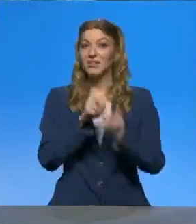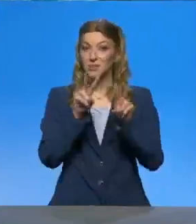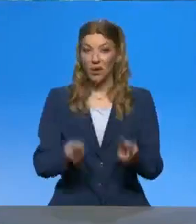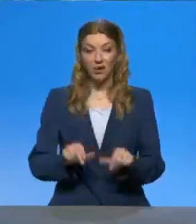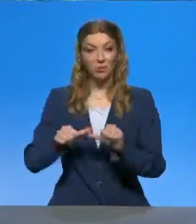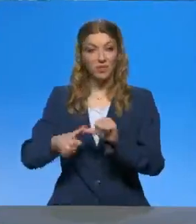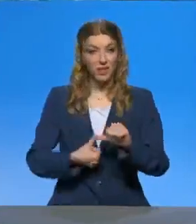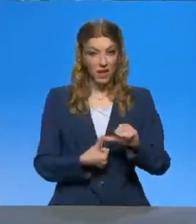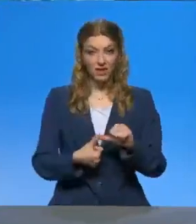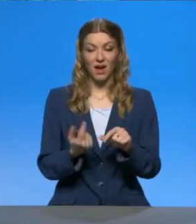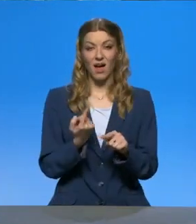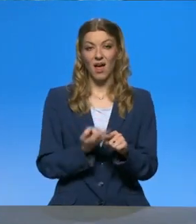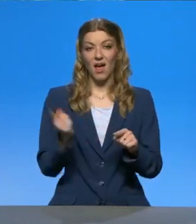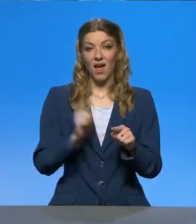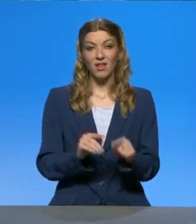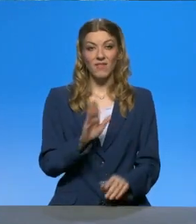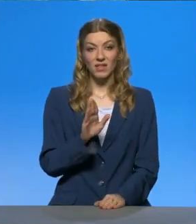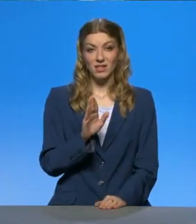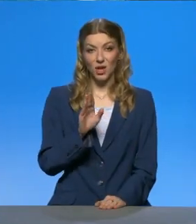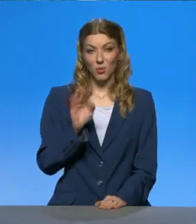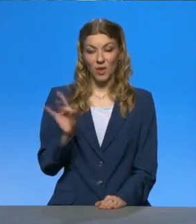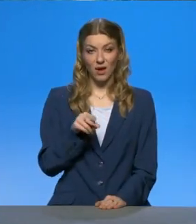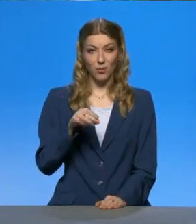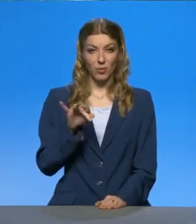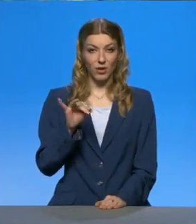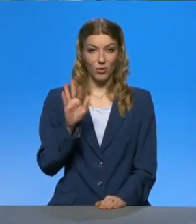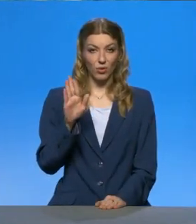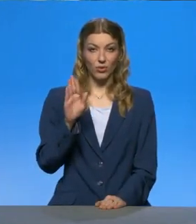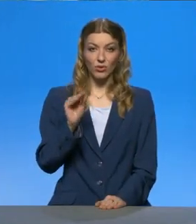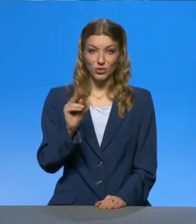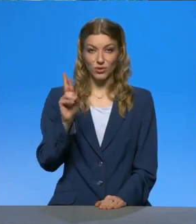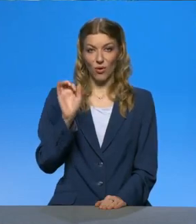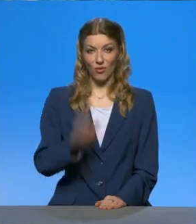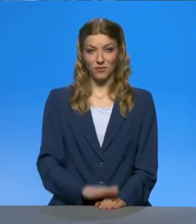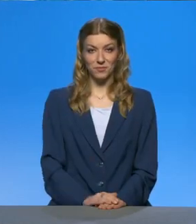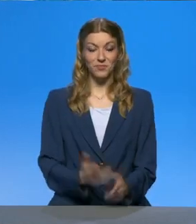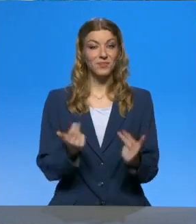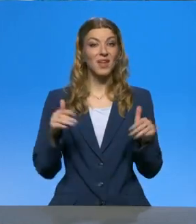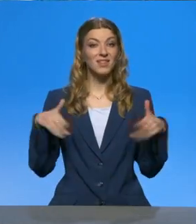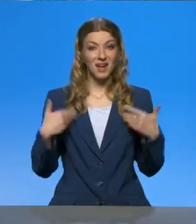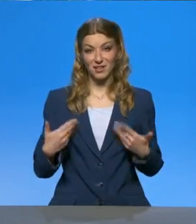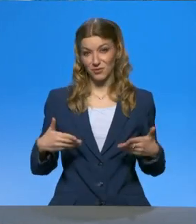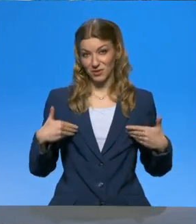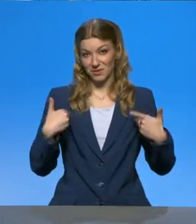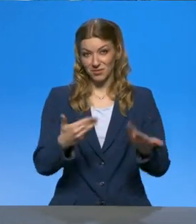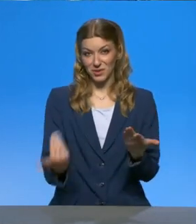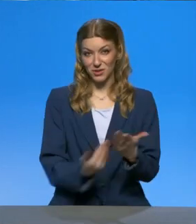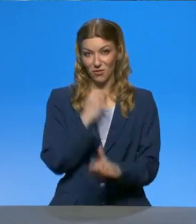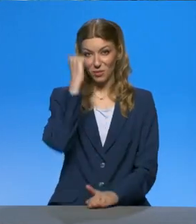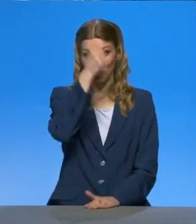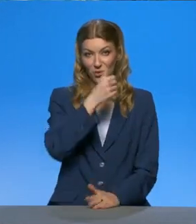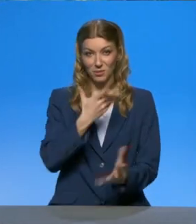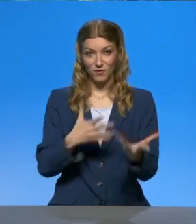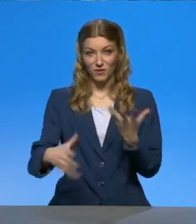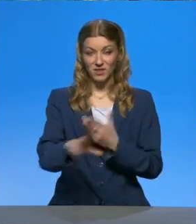С нами футуролог Владимир Пирожков. Владимир, здравствуйте. Да, здравствуйте. С Новым годом всех. С Новым